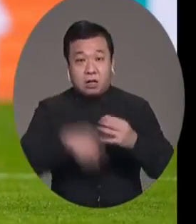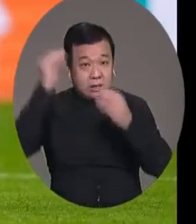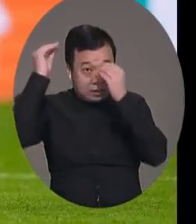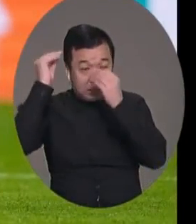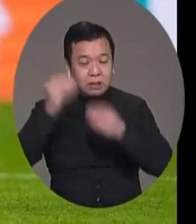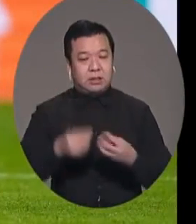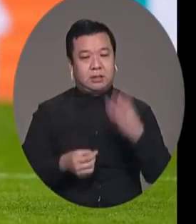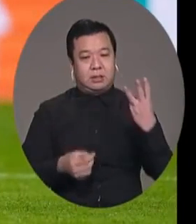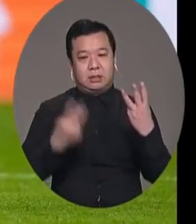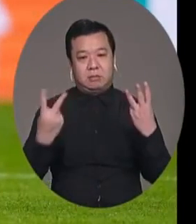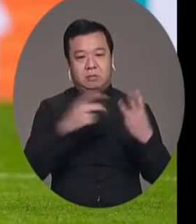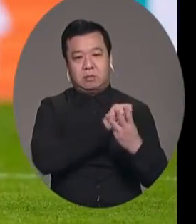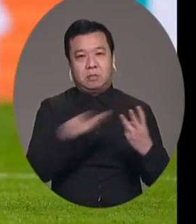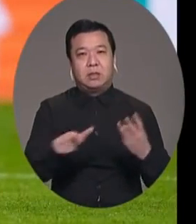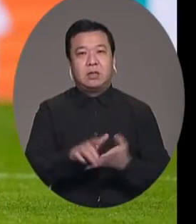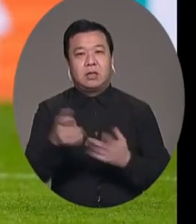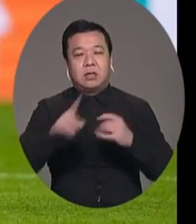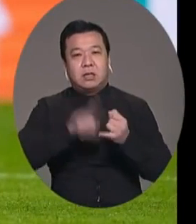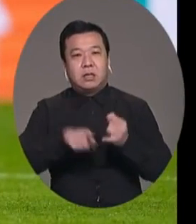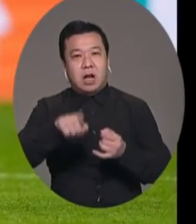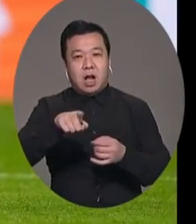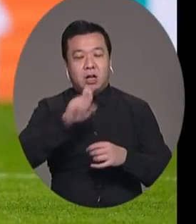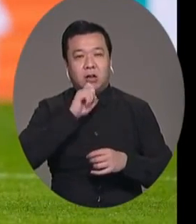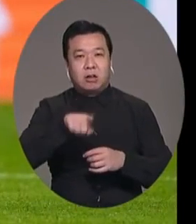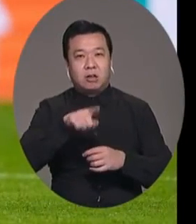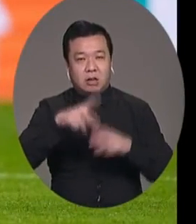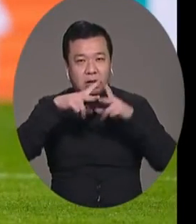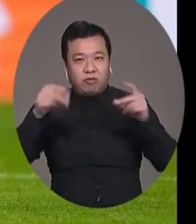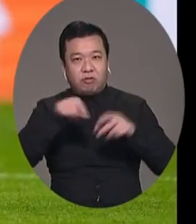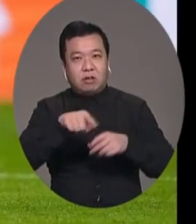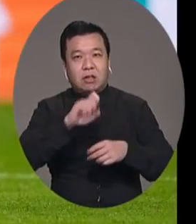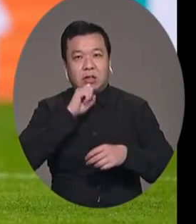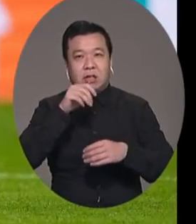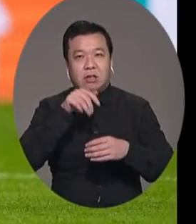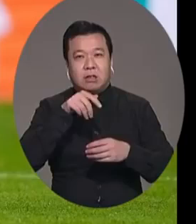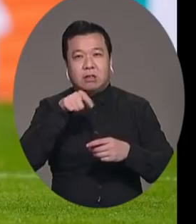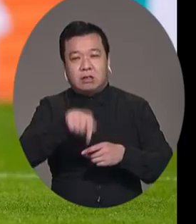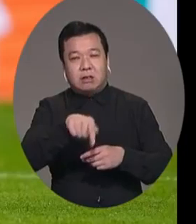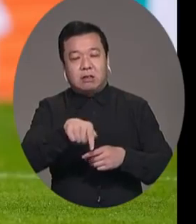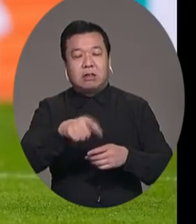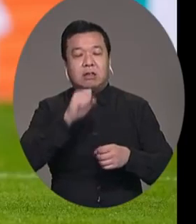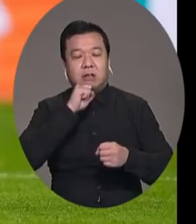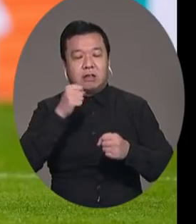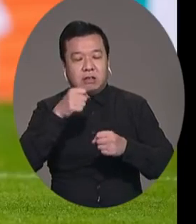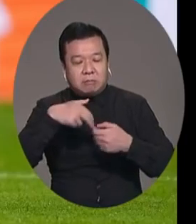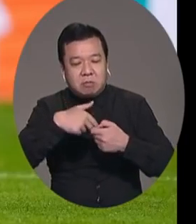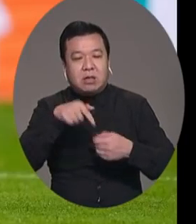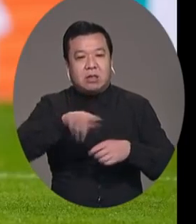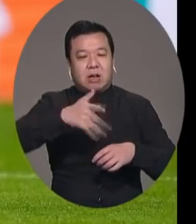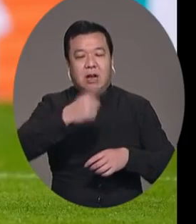以3-2胜出，这场赛事就在伦敦举行，可惜英格兰就未能够在主场捧